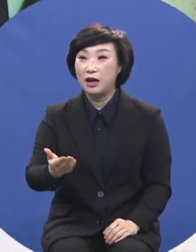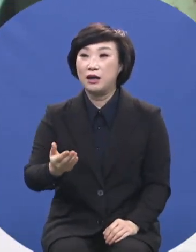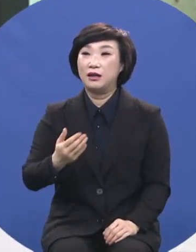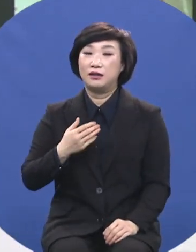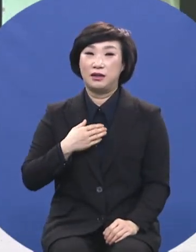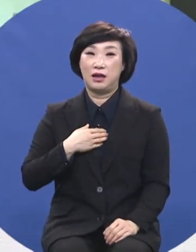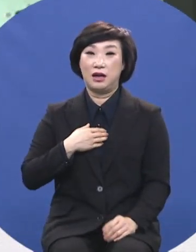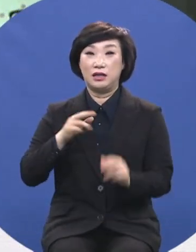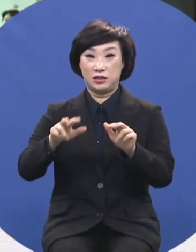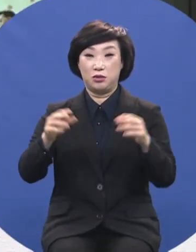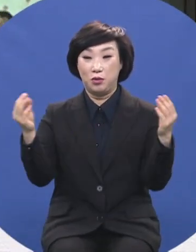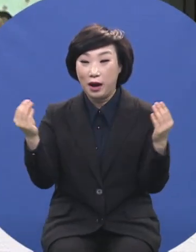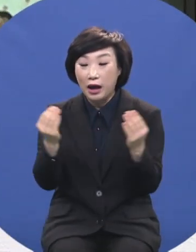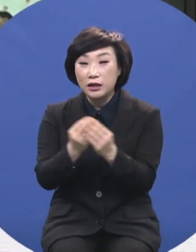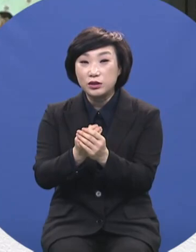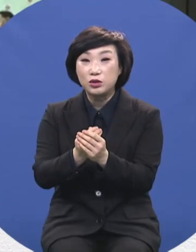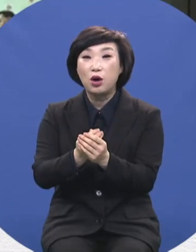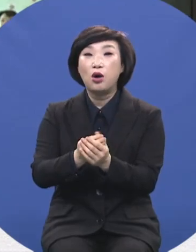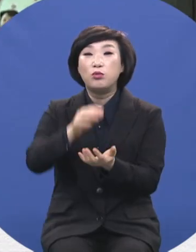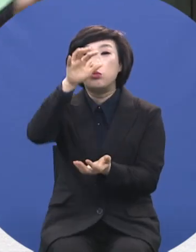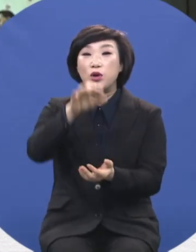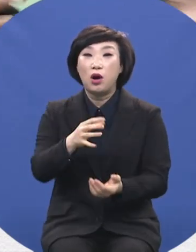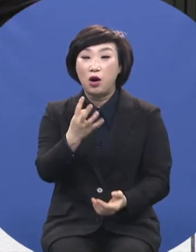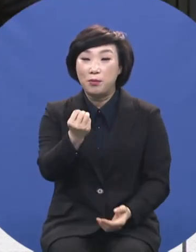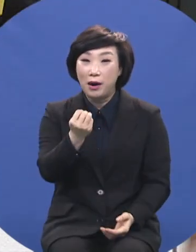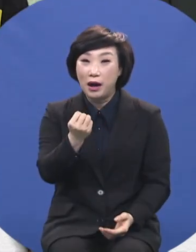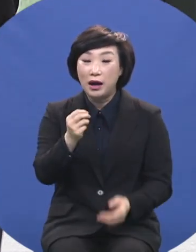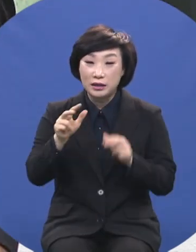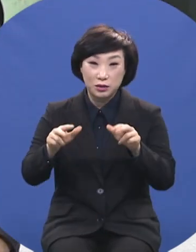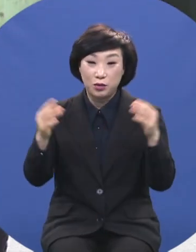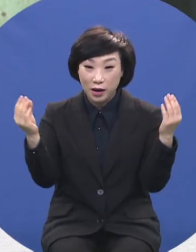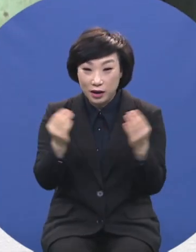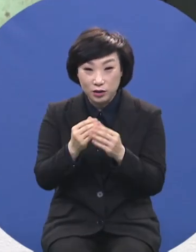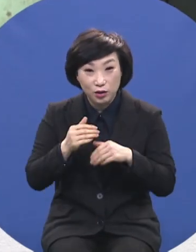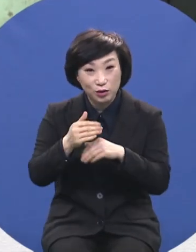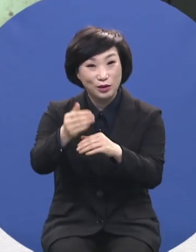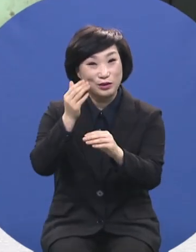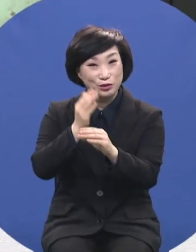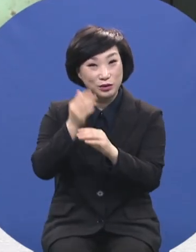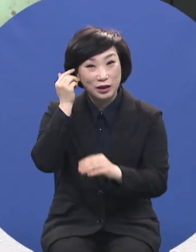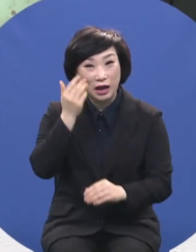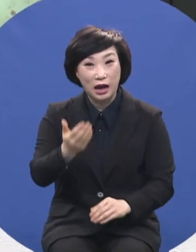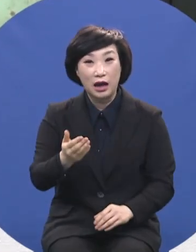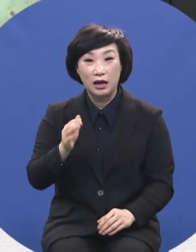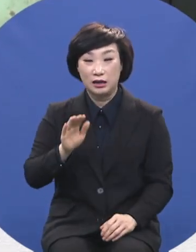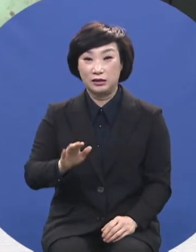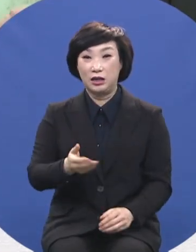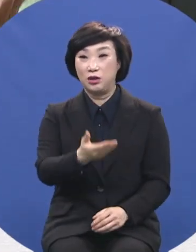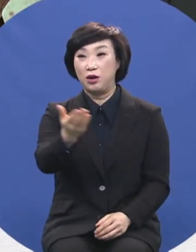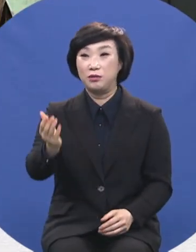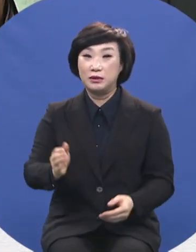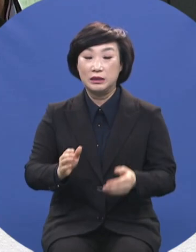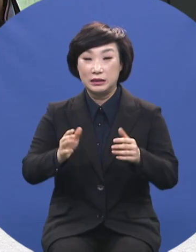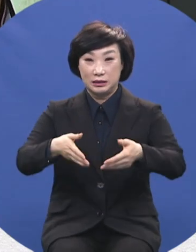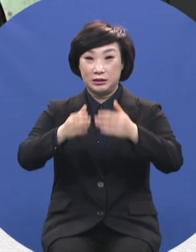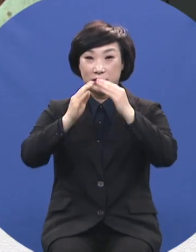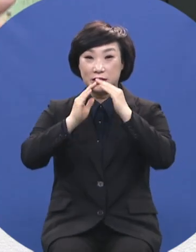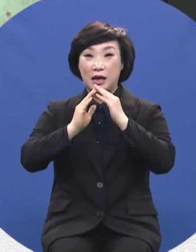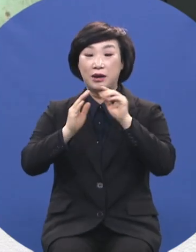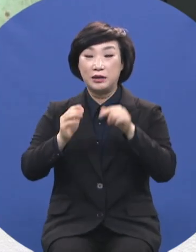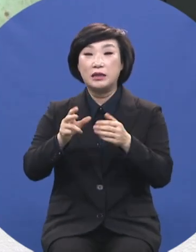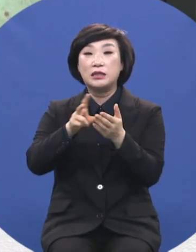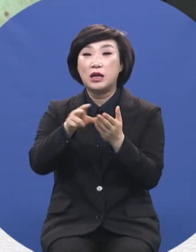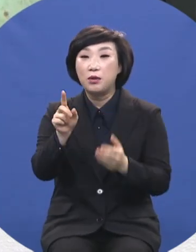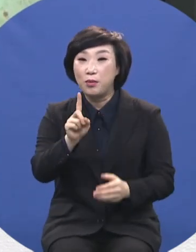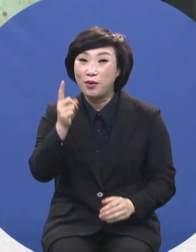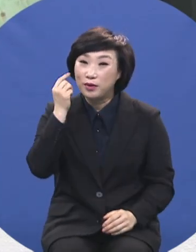얼마만큼 완성됐는가? 완성돼 가는가? 근데 집을 짓는 이